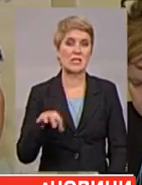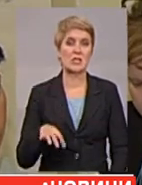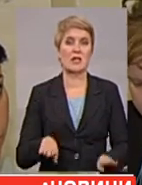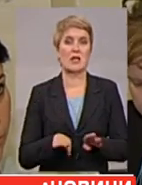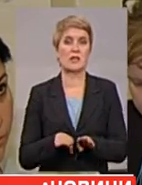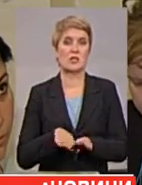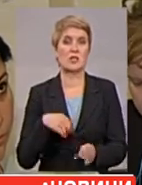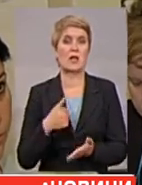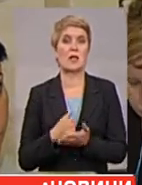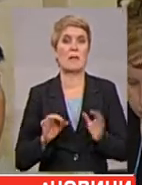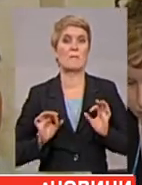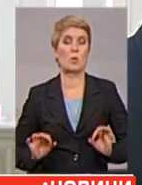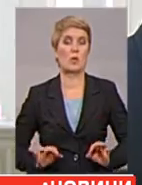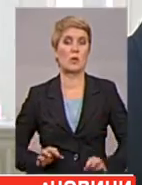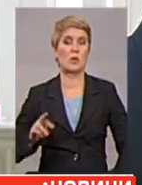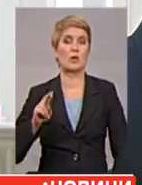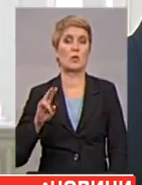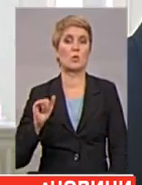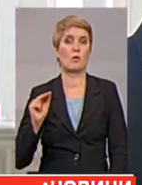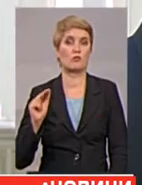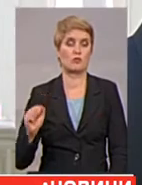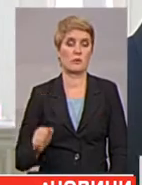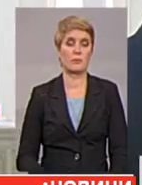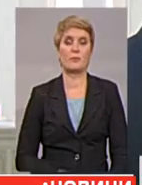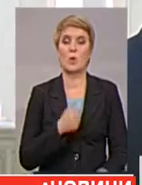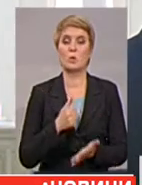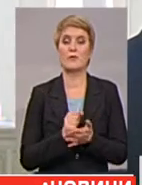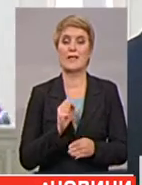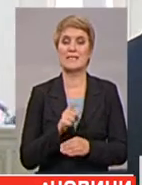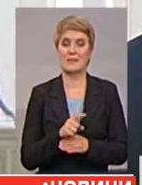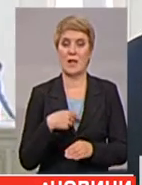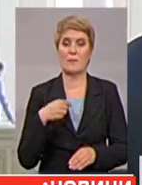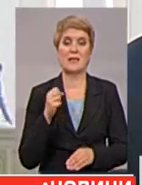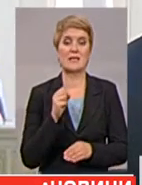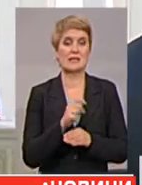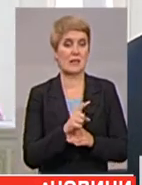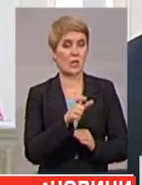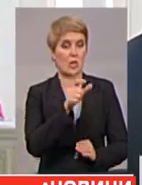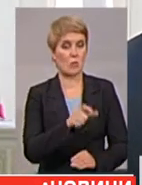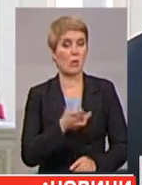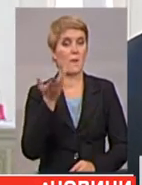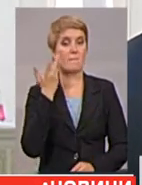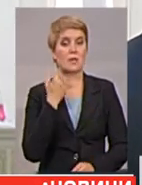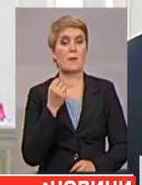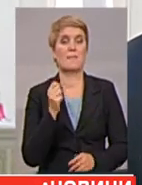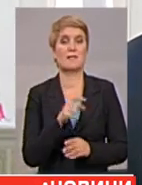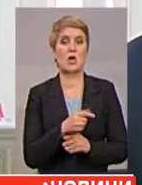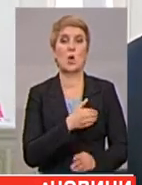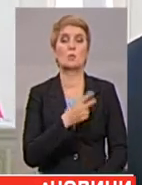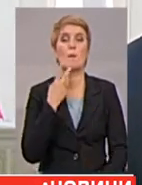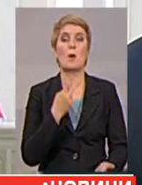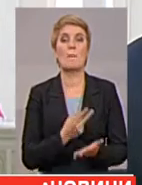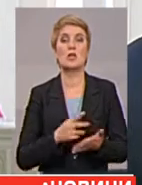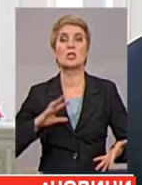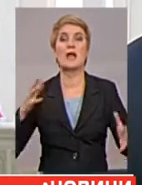це робив генпрокурор Янукович. Основне завдання, яке ми ставили йому під час його призначення, ми хочемо